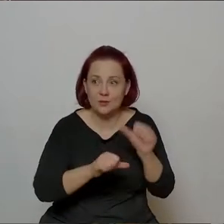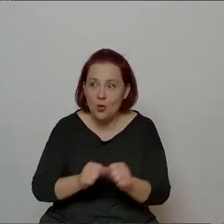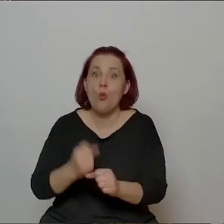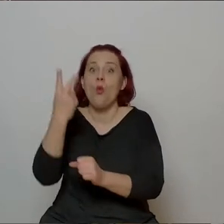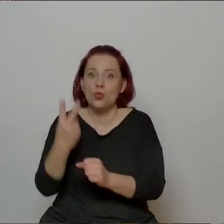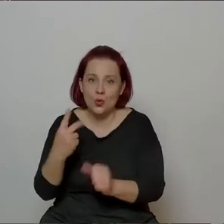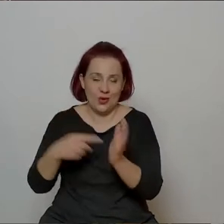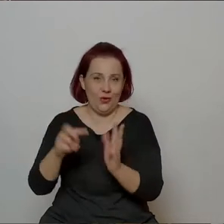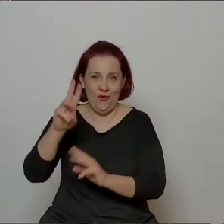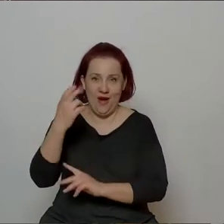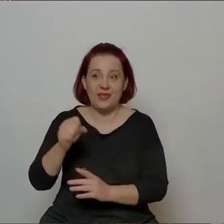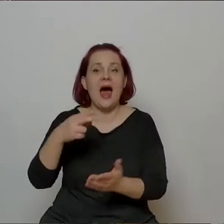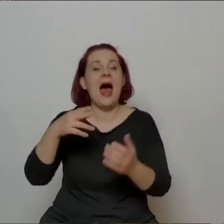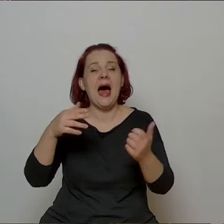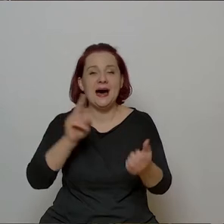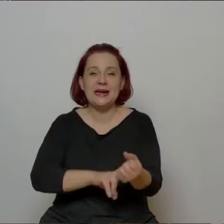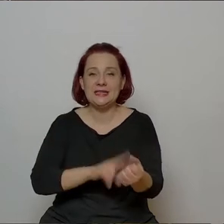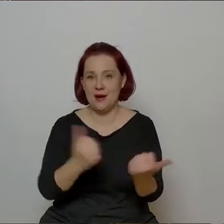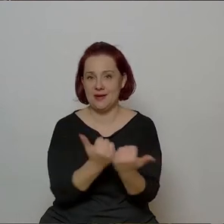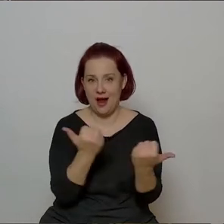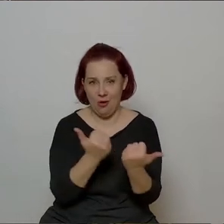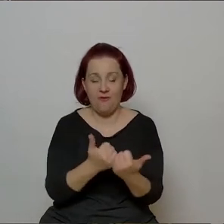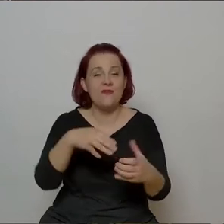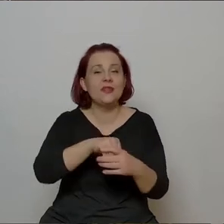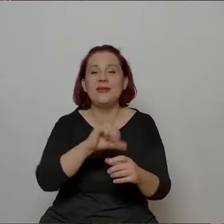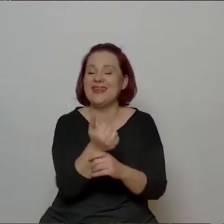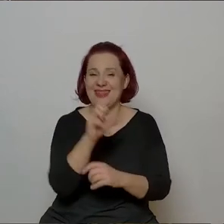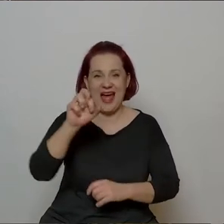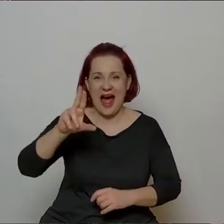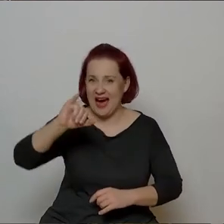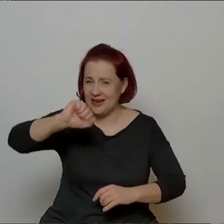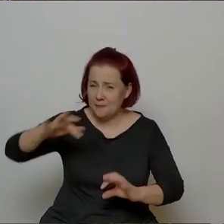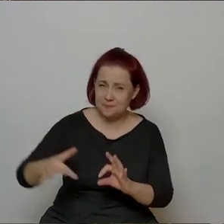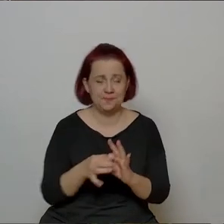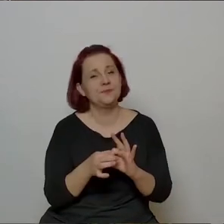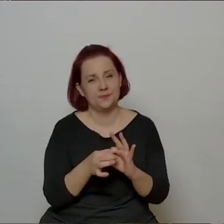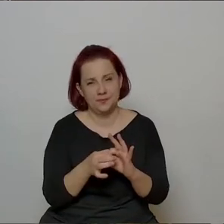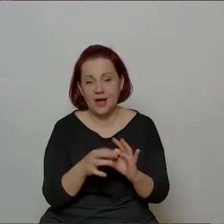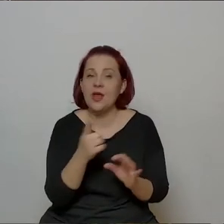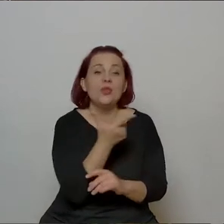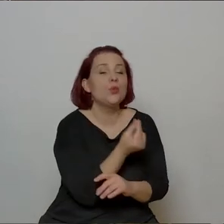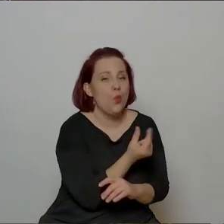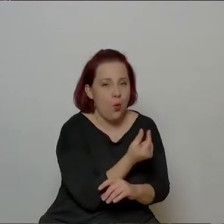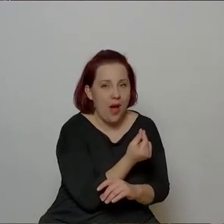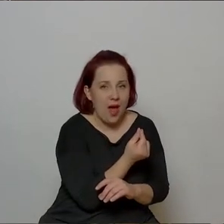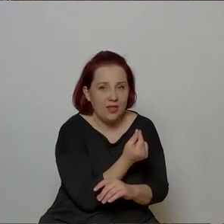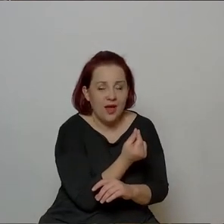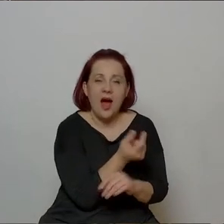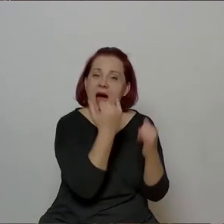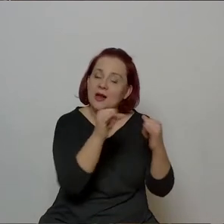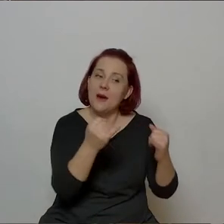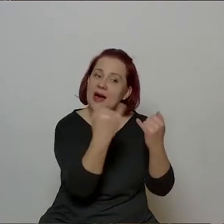na rytmie Krakowiaka jest jedna aria oparta, cała, taki duet właściwie nie aria, a cała reszta jest na rozmaitych